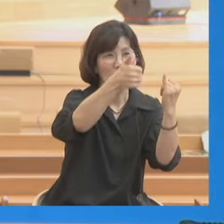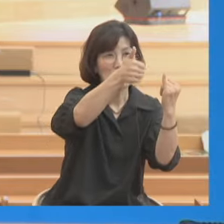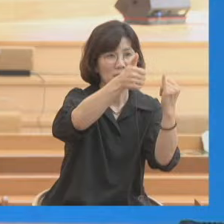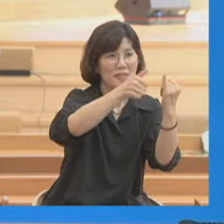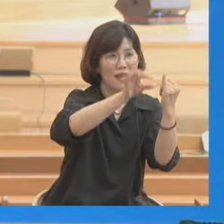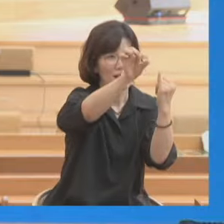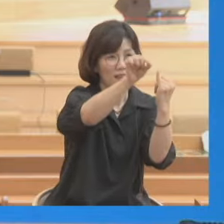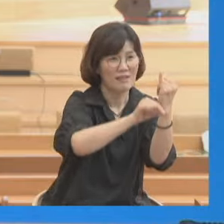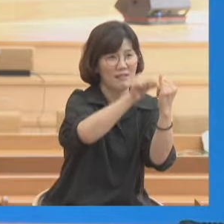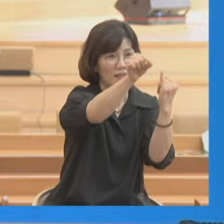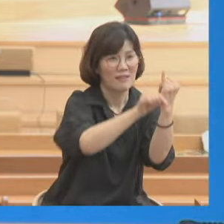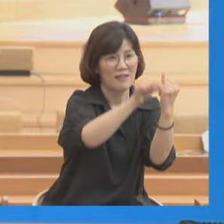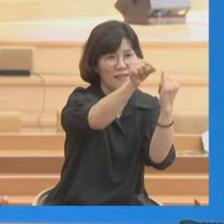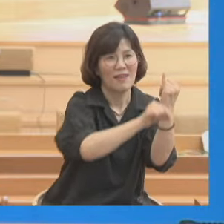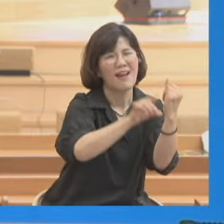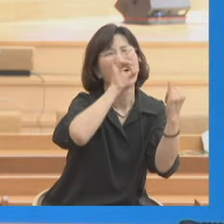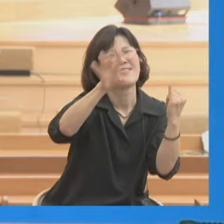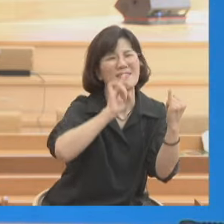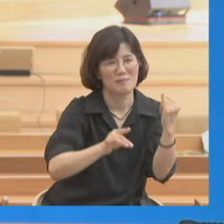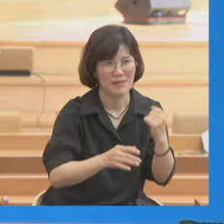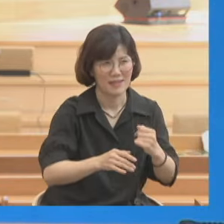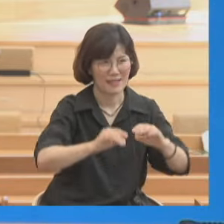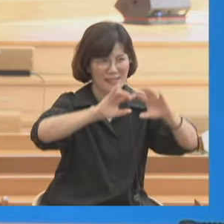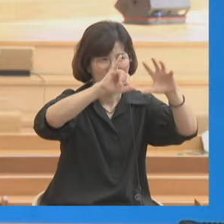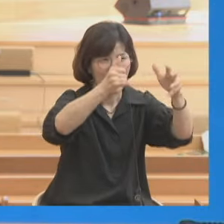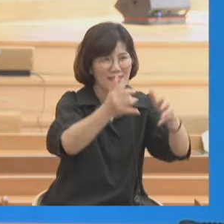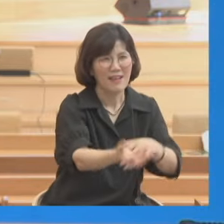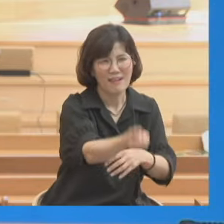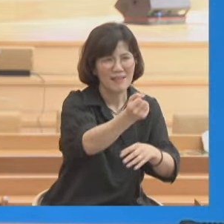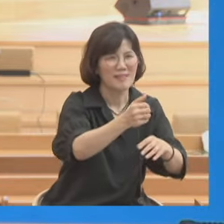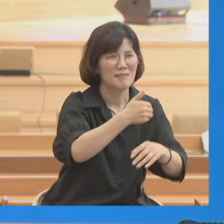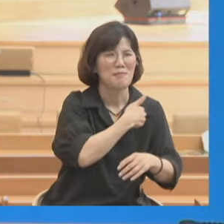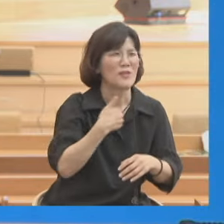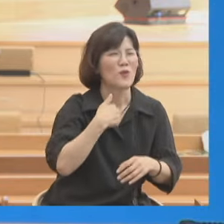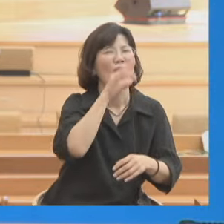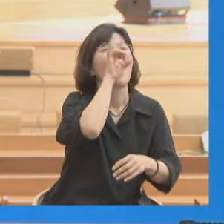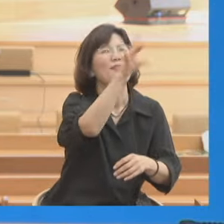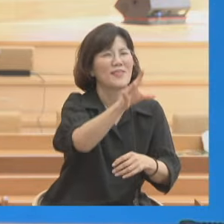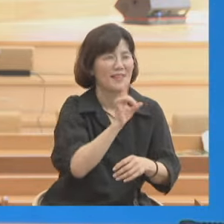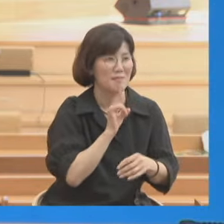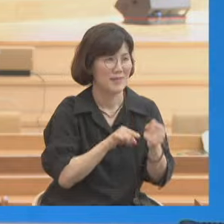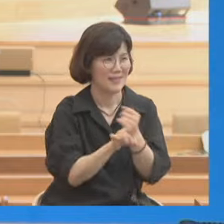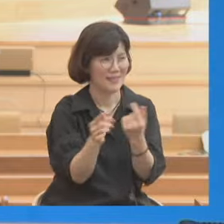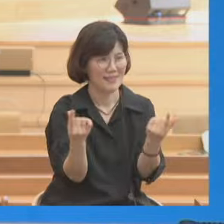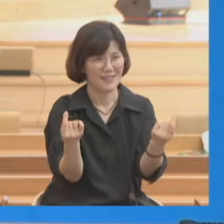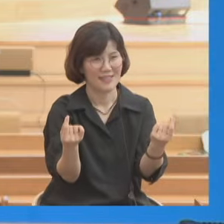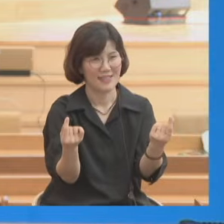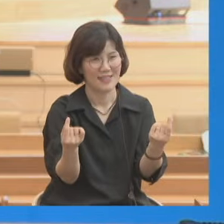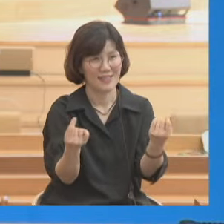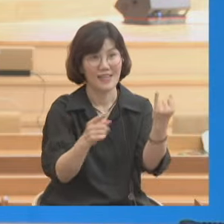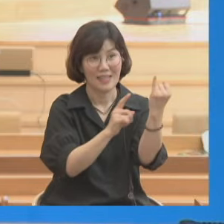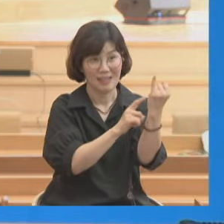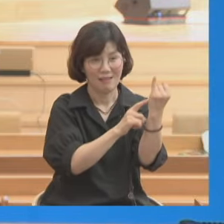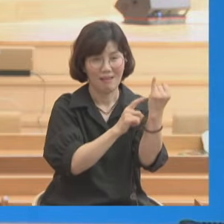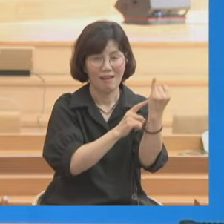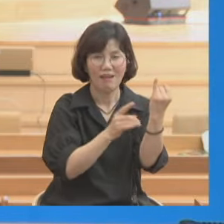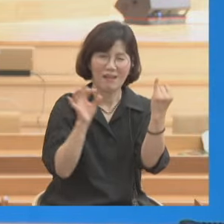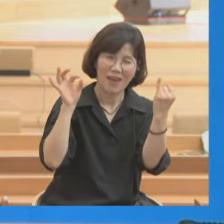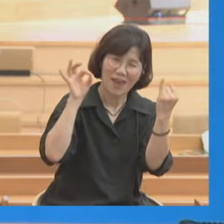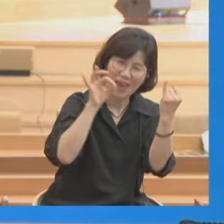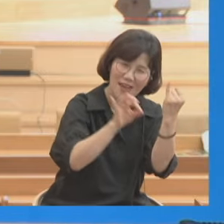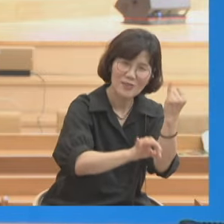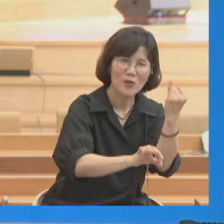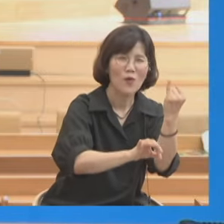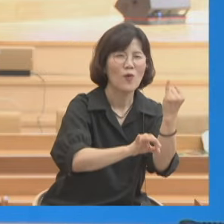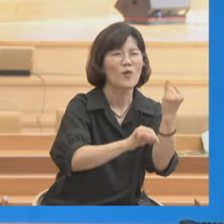아니다. 세상의 것들로 되는 게 아니다. 만족이 없다 그 말입니다. 그는 또 이 여인은 여전히 또 다른 남자로